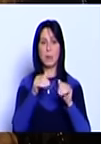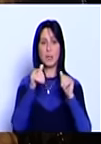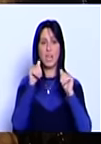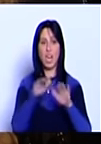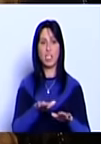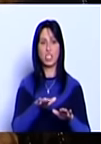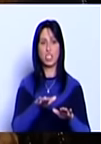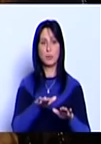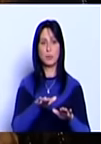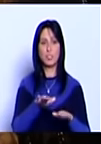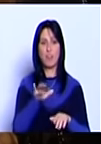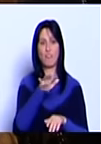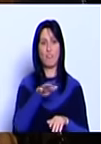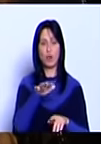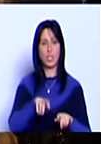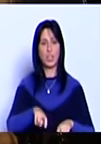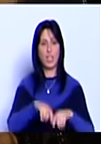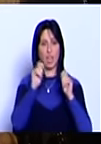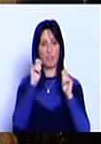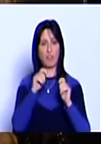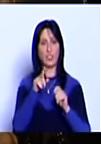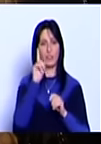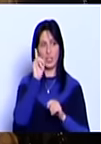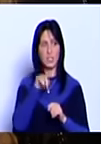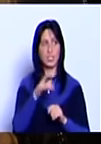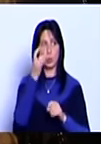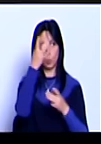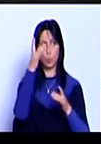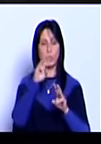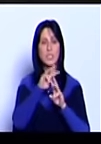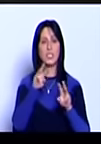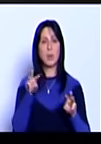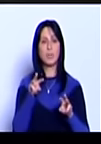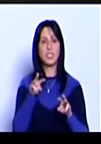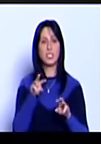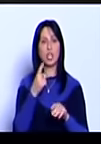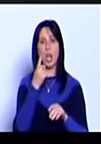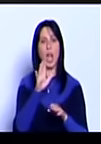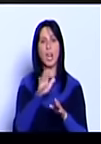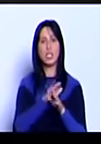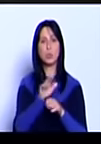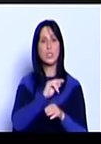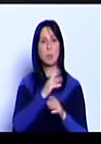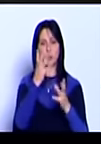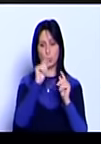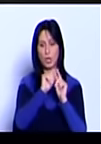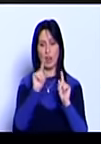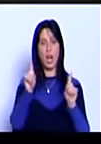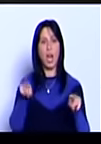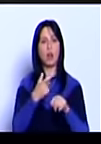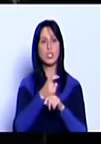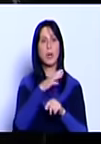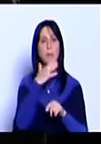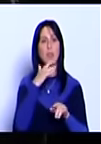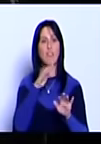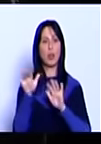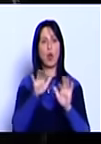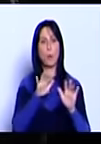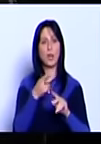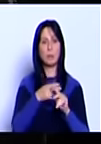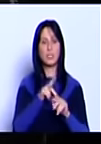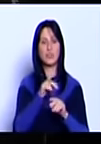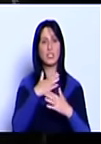განჩინების ფონზე დარღვევით. თქვენ იცით რომ კულტურის სამინისტროში ერთი არასრული სამუშაო დღის განმავლობაში განხორციელდა ძალიან ბევრი ოპერაცია იმისთვის